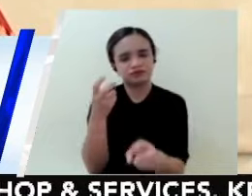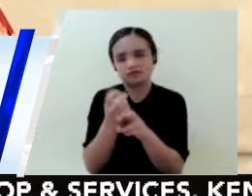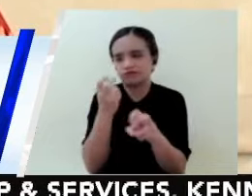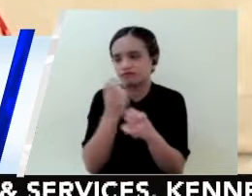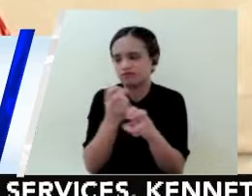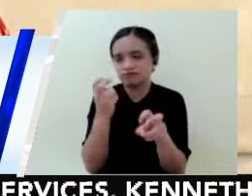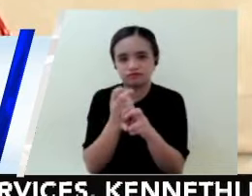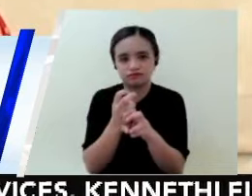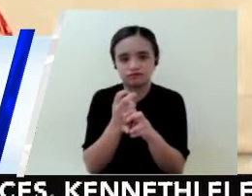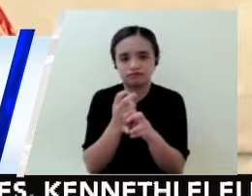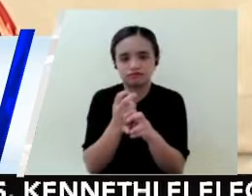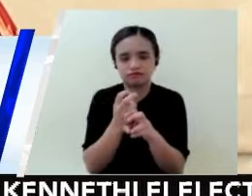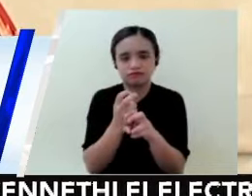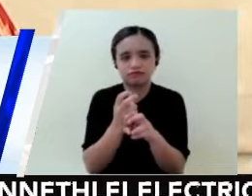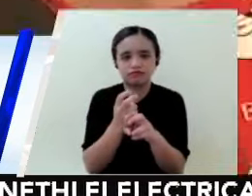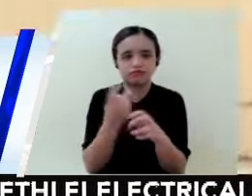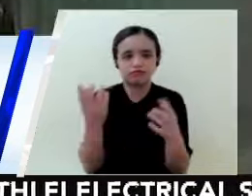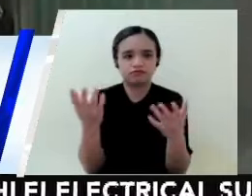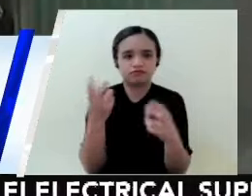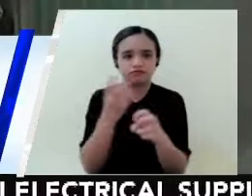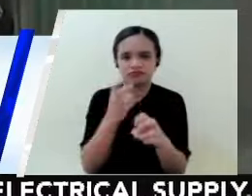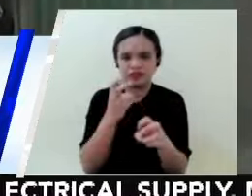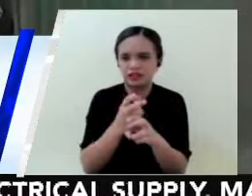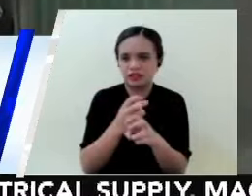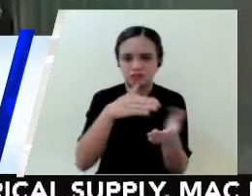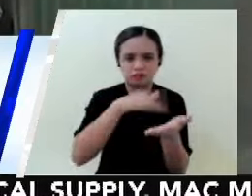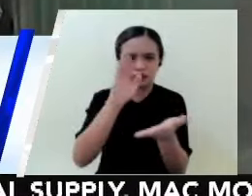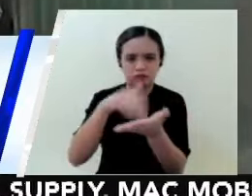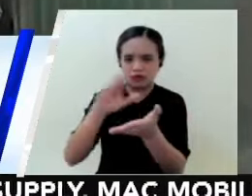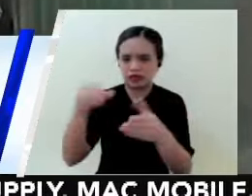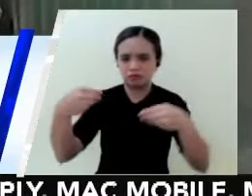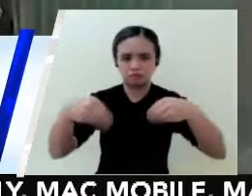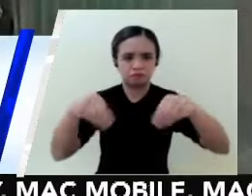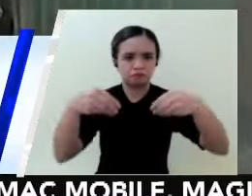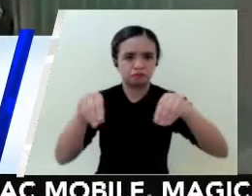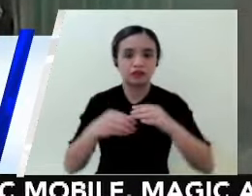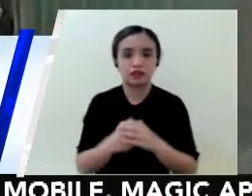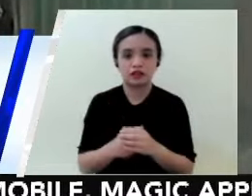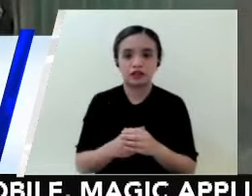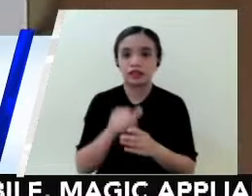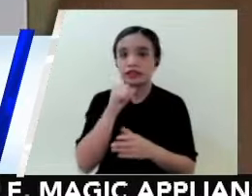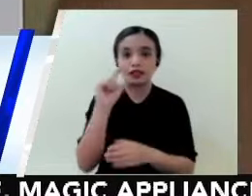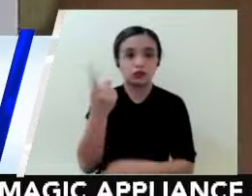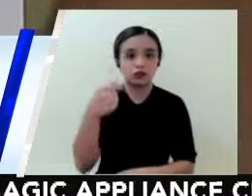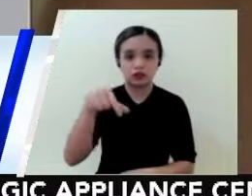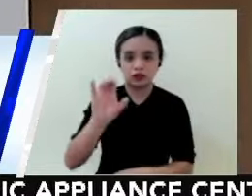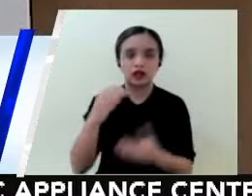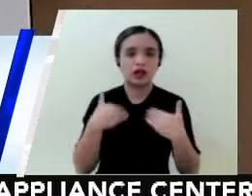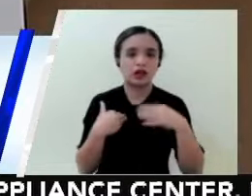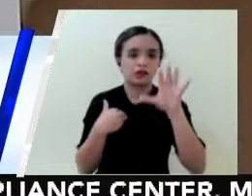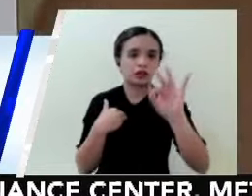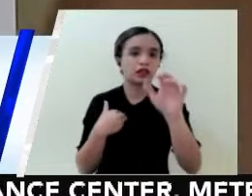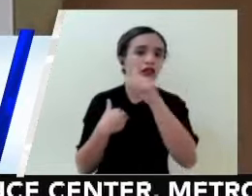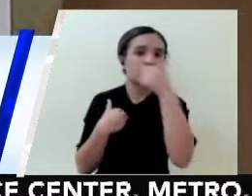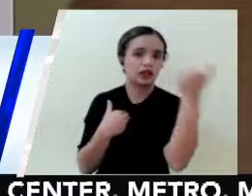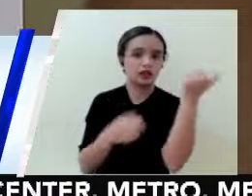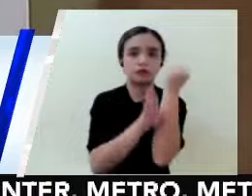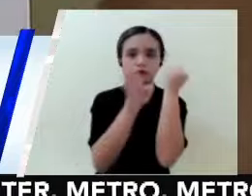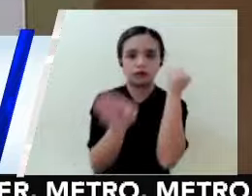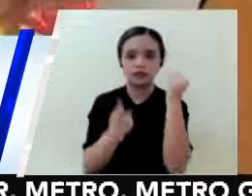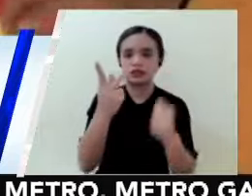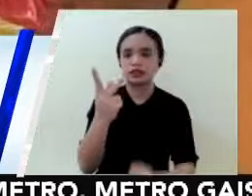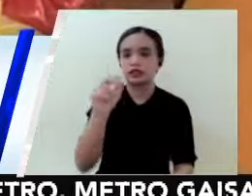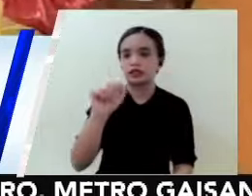mga bilihin. Bukod sa Visayas Avenue, siyampang Kadiwa store sa Metro Manila at San Jose del Monte,